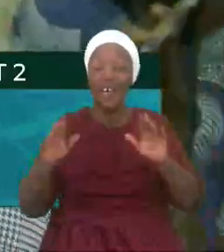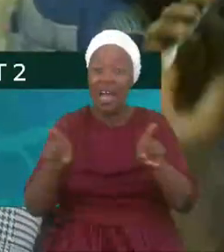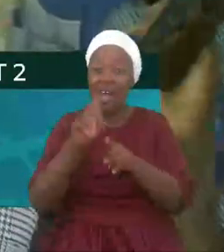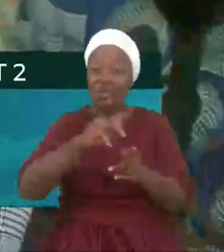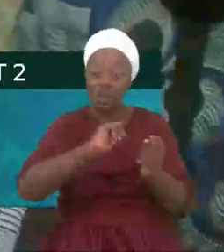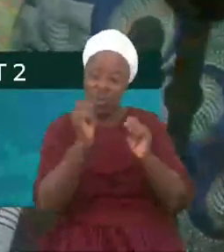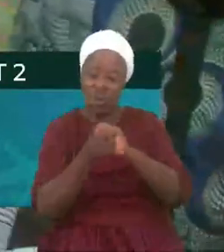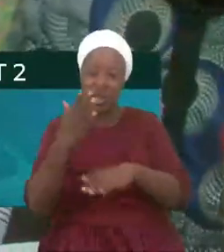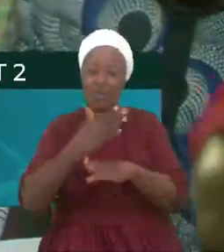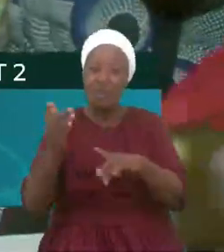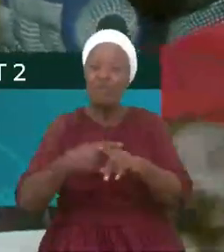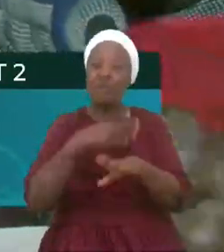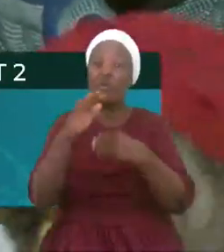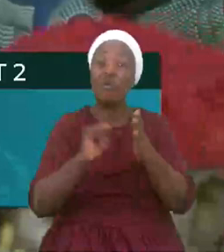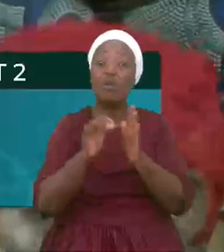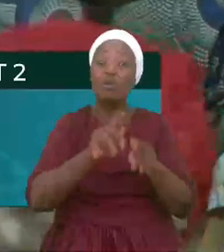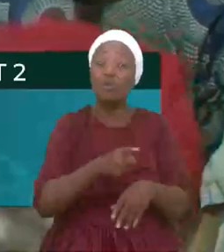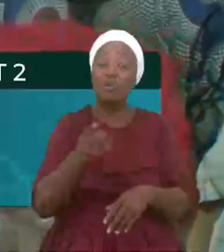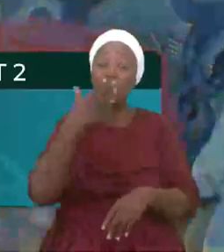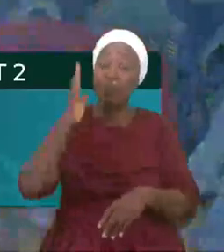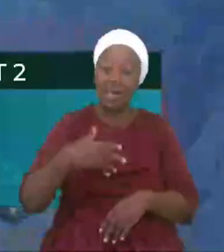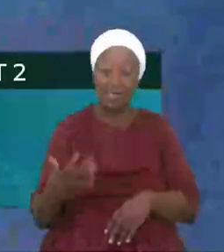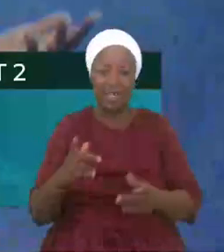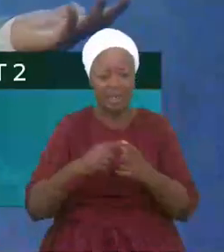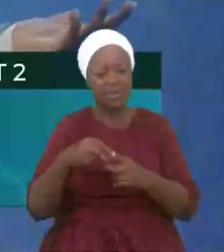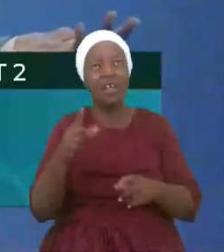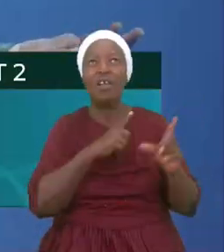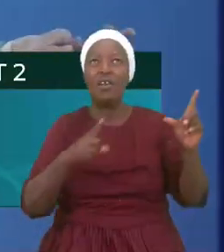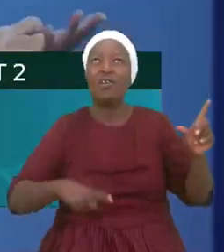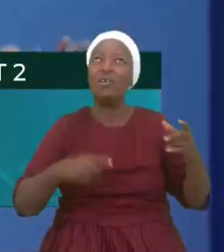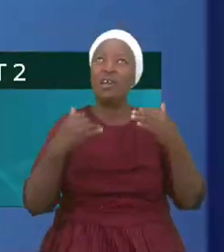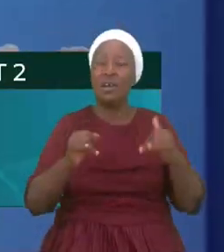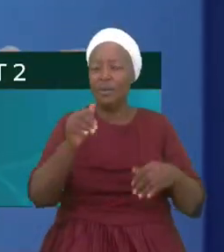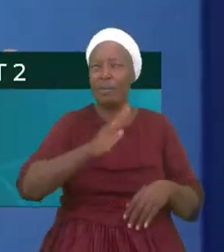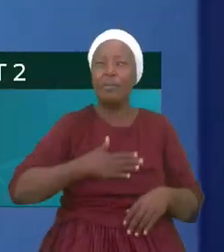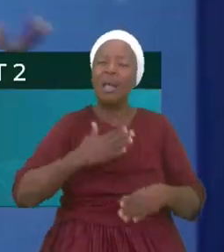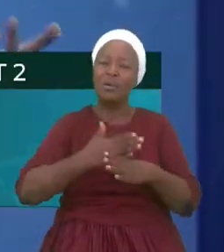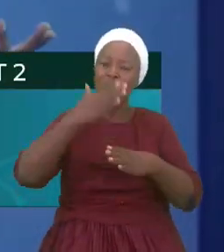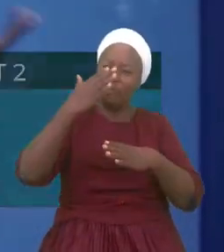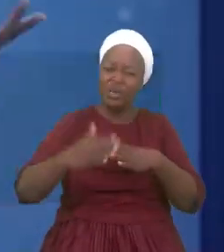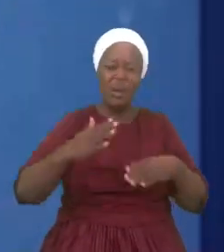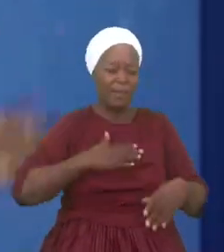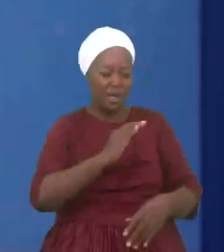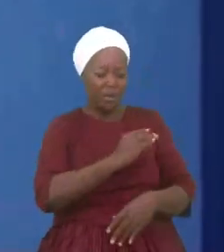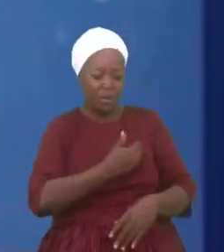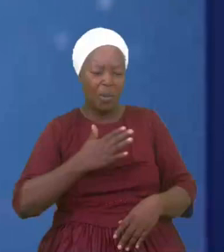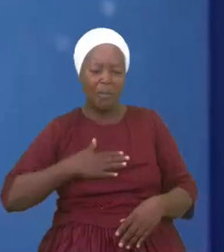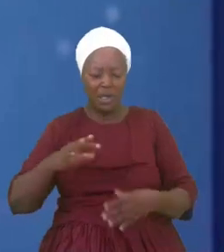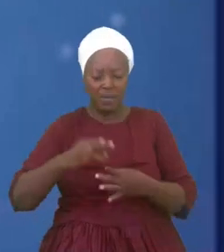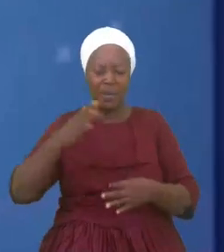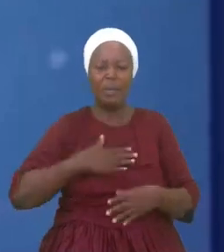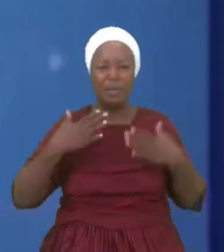vous habiterez au ciel comme vous détenez des séchage mauvaise et vous dites Seigneur